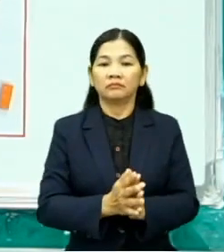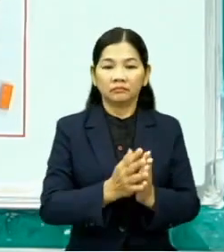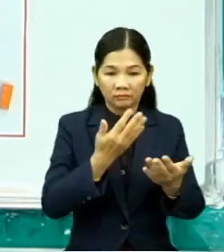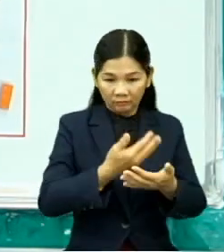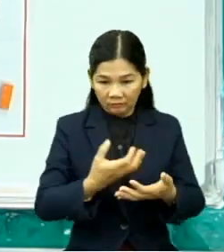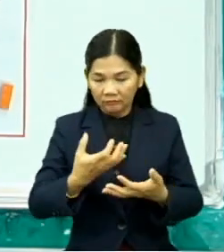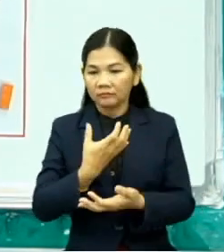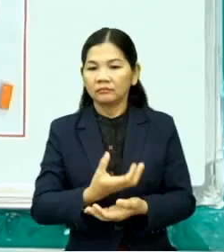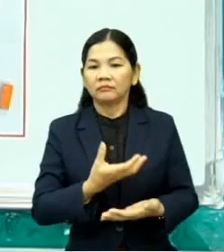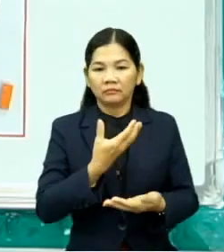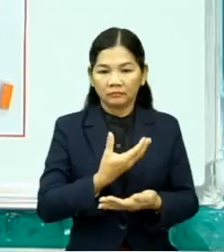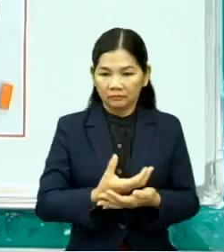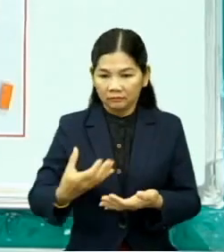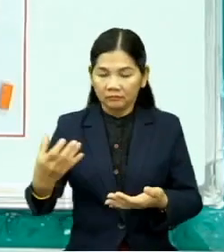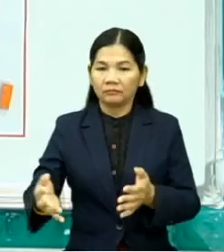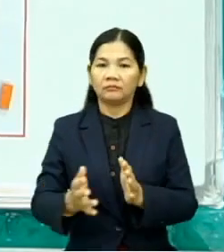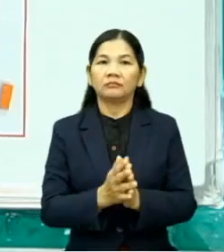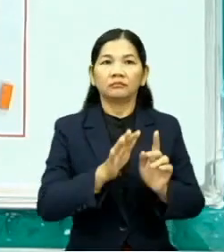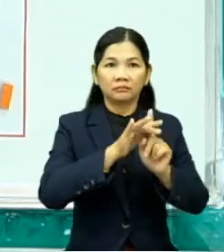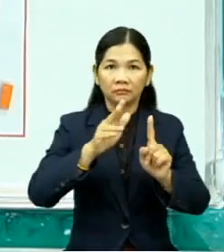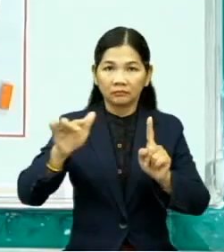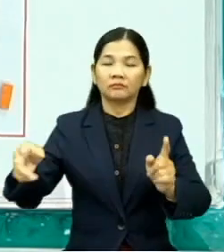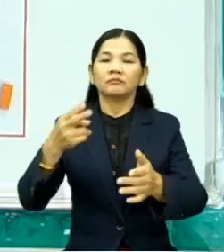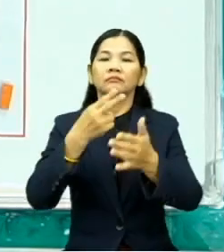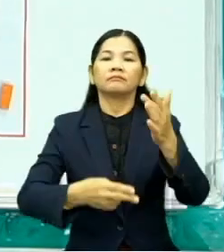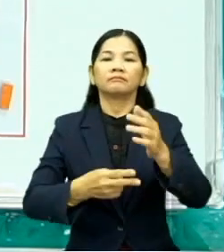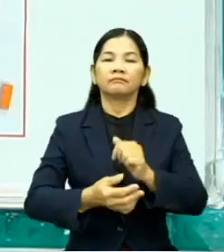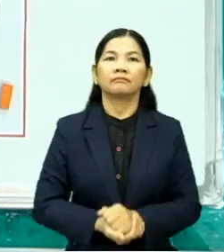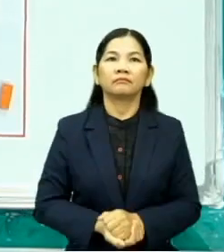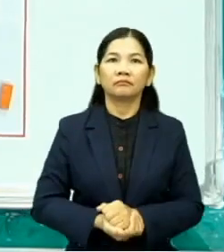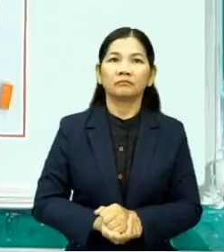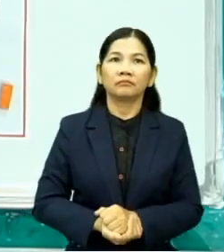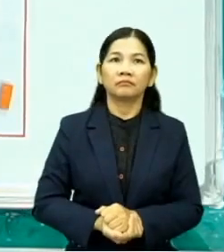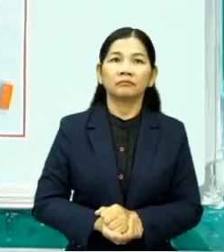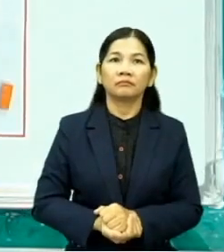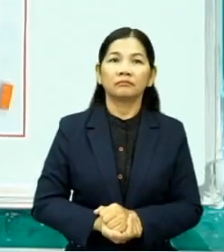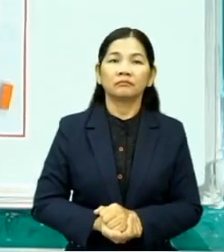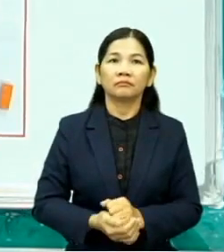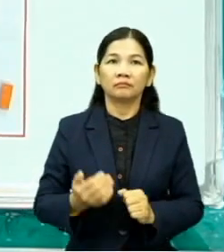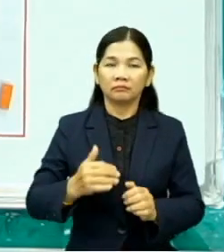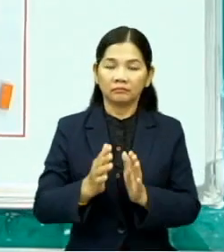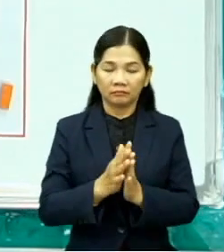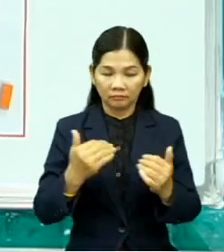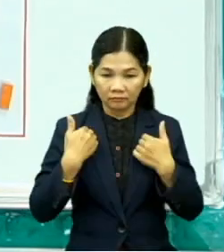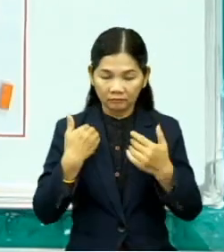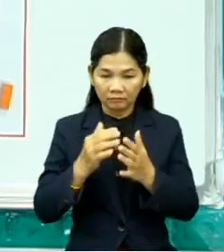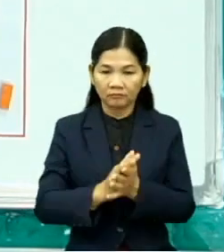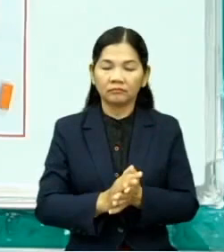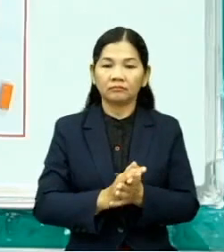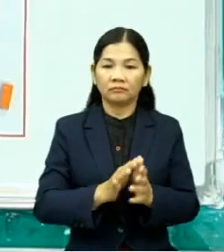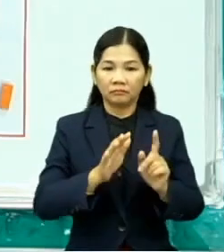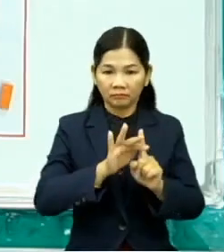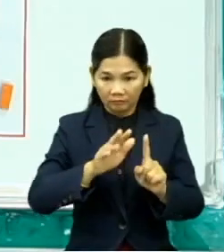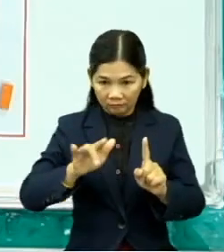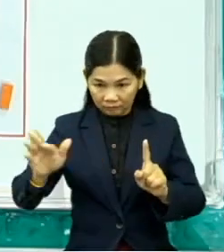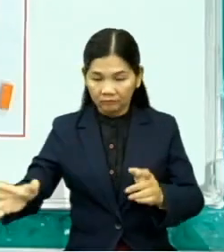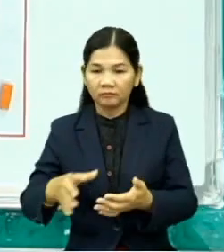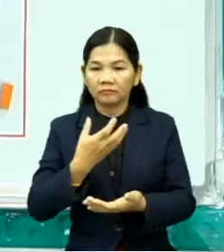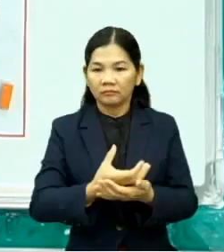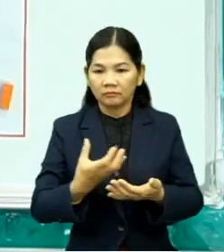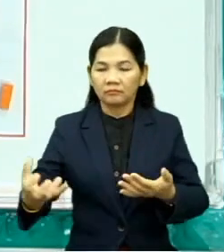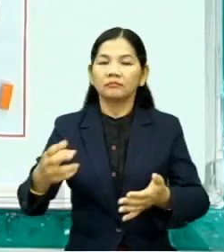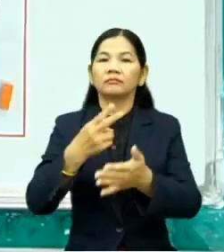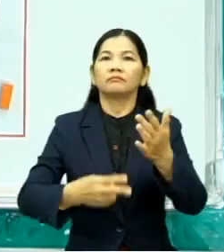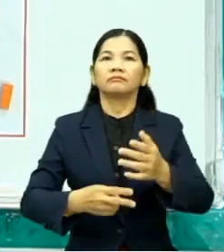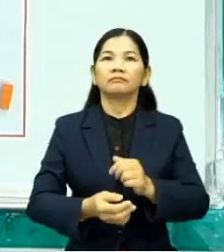rùm chạy tặng ạc nếm ạ con chả ca nơi chùm nôn ta dài nắng ta ốp cò phương chả vùng ốp cò phương ở dài nắng ta